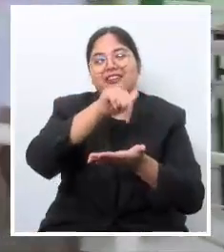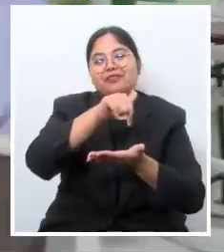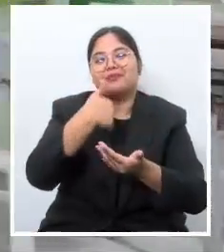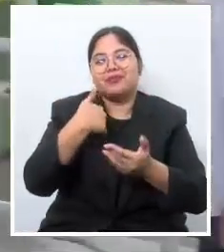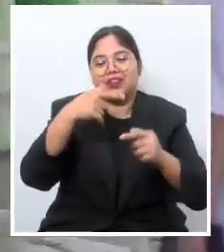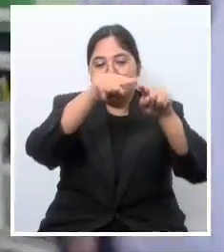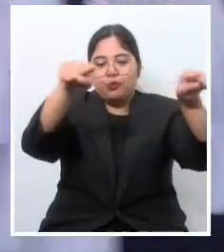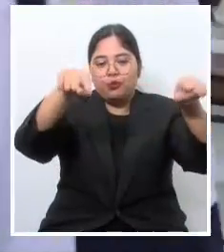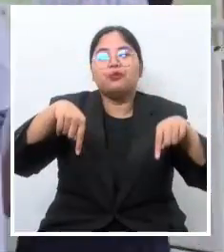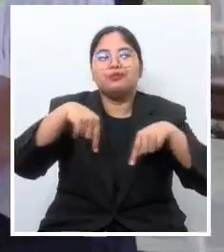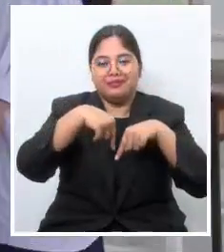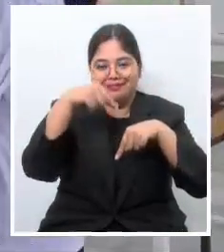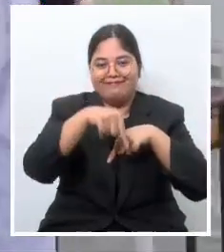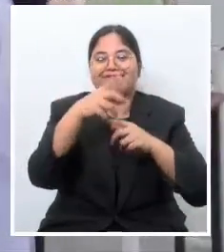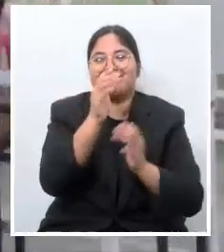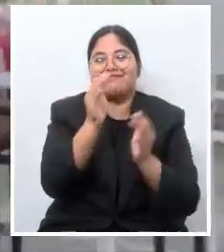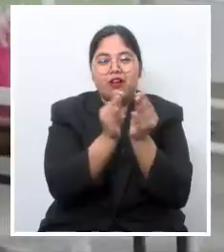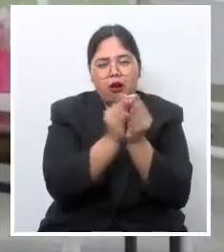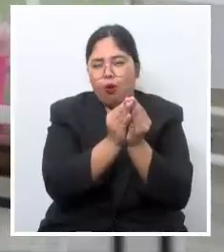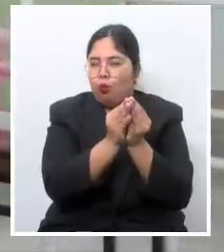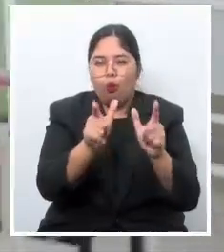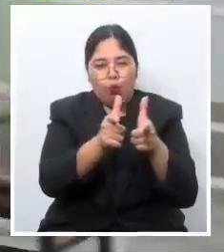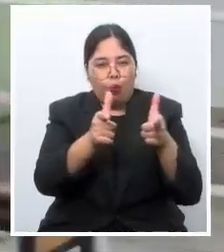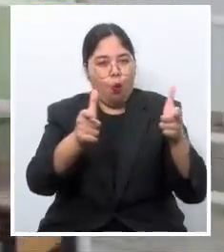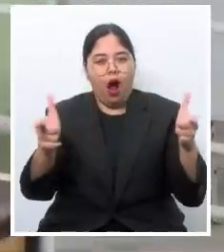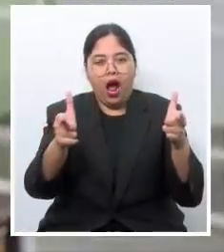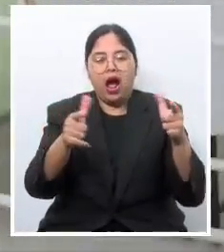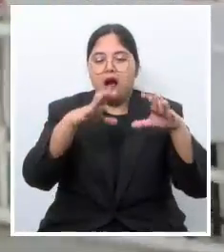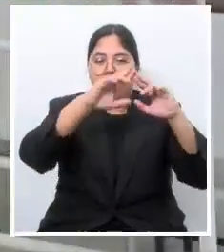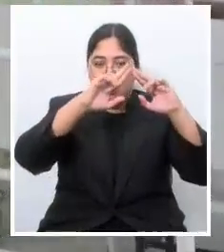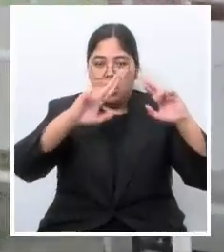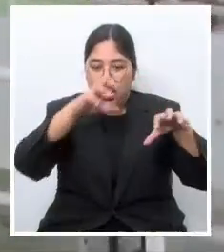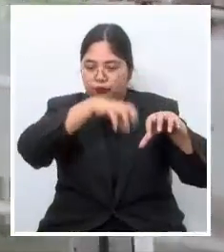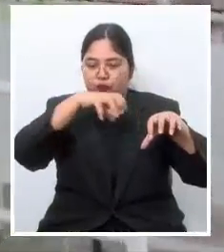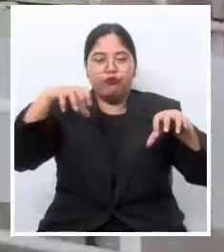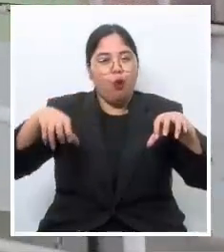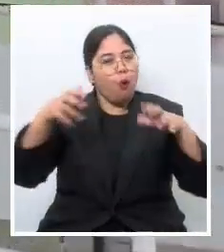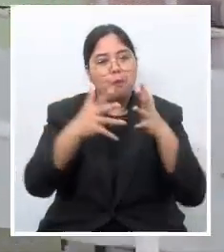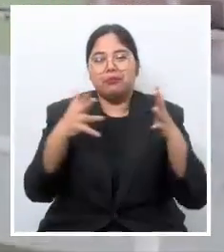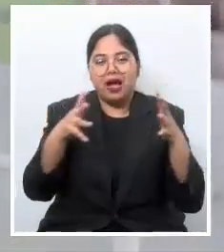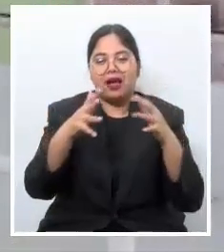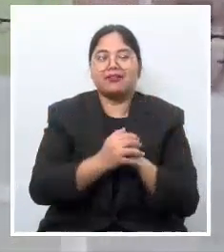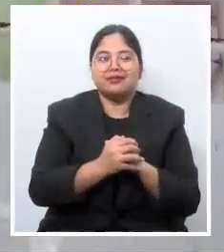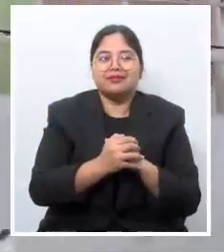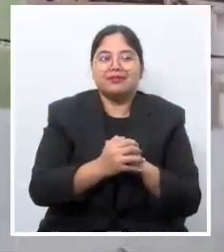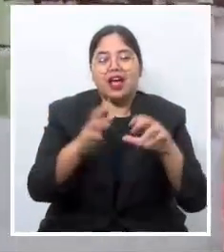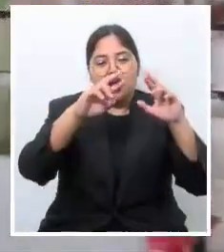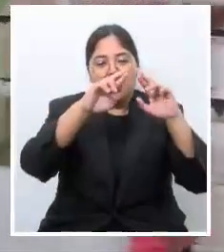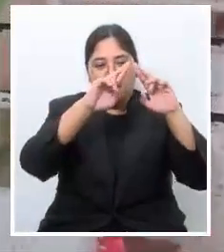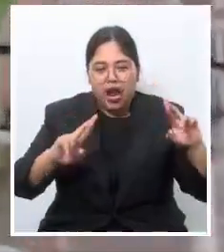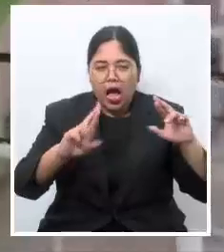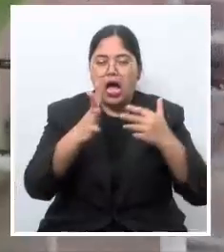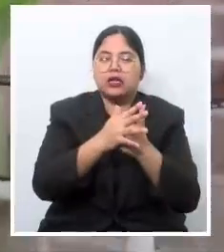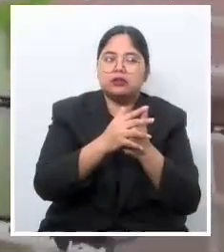พื้นที่ภายในบริเวณโรงอาหารนั้นมีความกว้างและมีร้านอาหารให้นักเรียนเรื่องรับประทานได้มากมายไม่ว่าจะเป็นร้านอาหาร